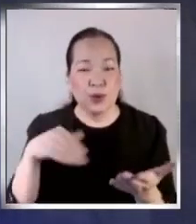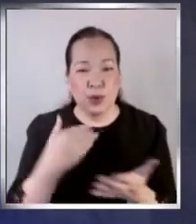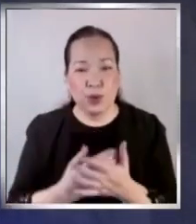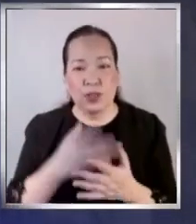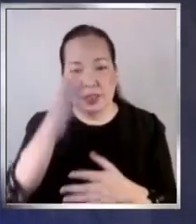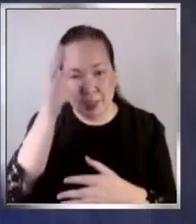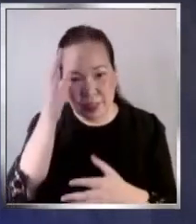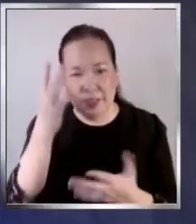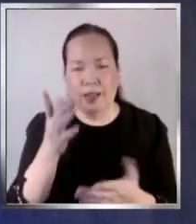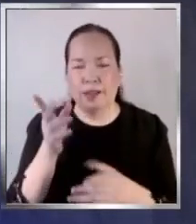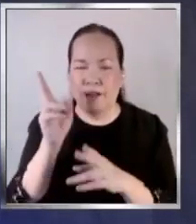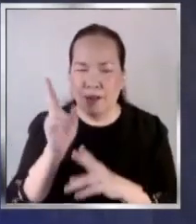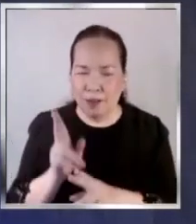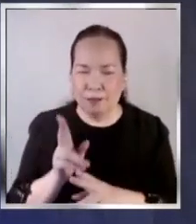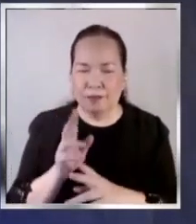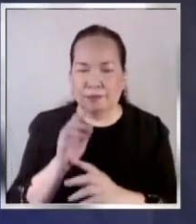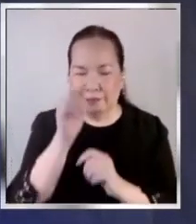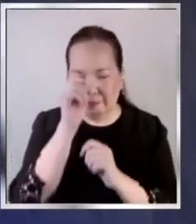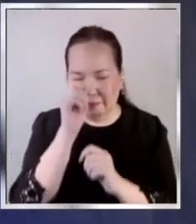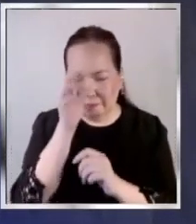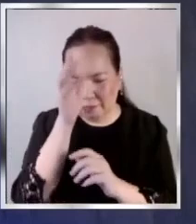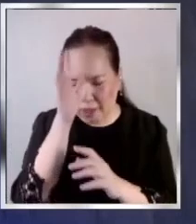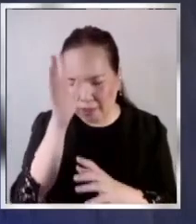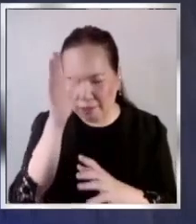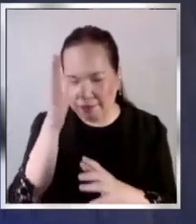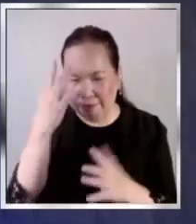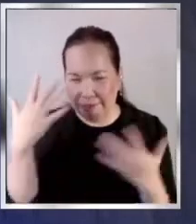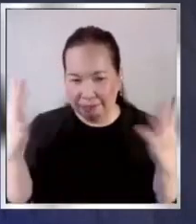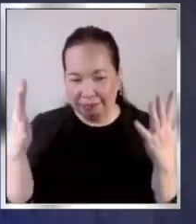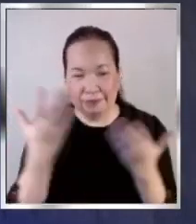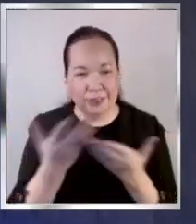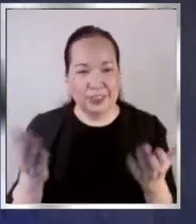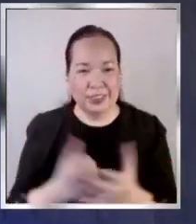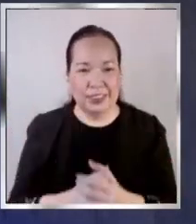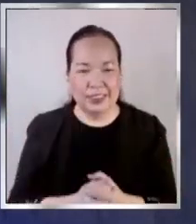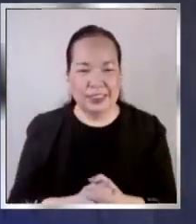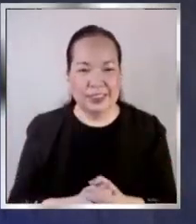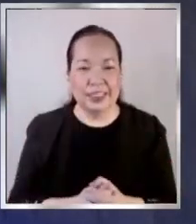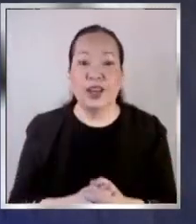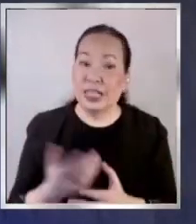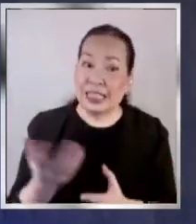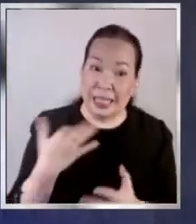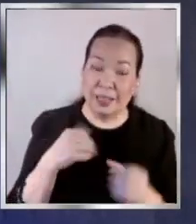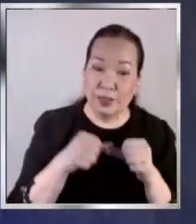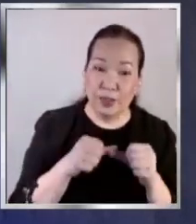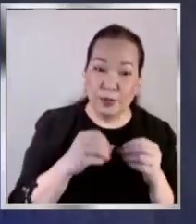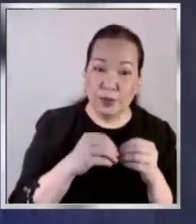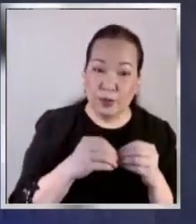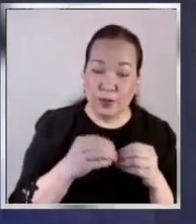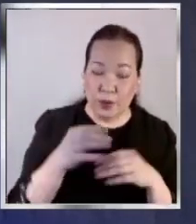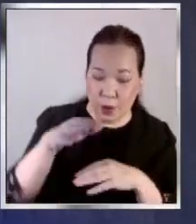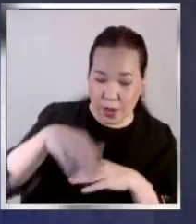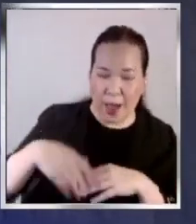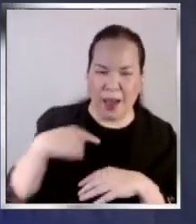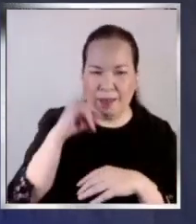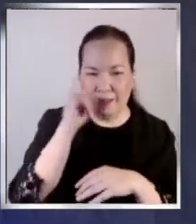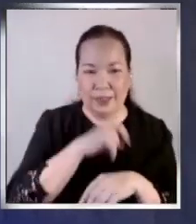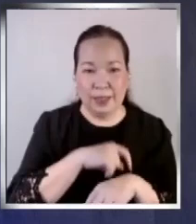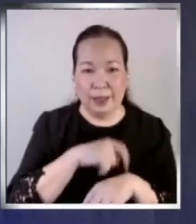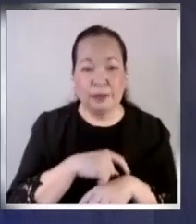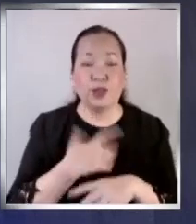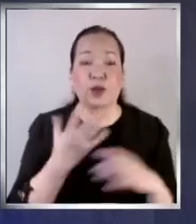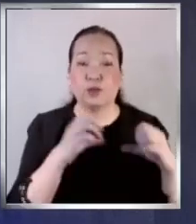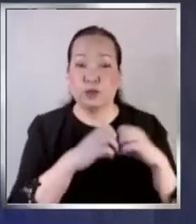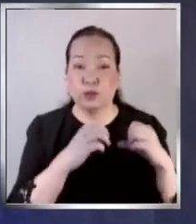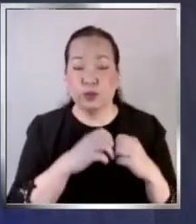magigiting na ama, Happy Father's Day po. Pwede pa mag-celebrate? Aga pa. Yes, habol. Habol pa. At mga kapuso, yan po ang balita ating